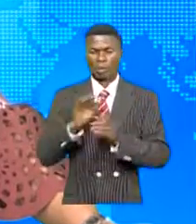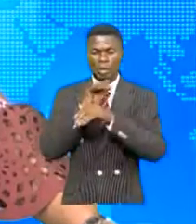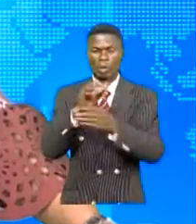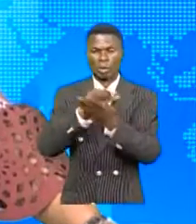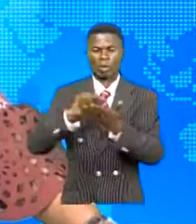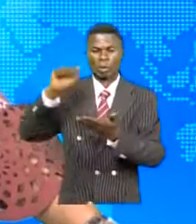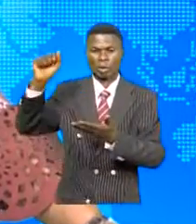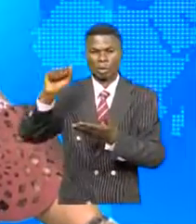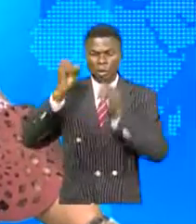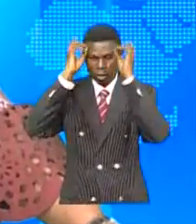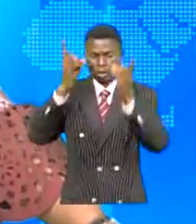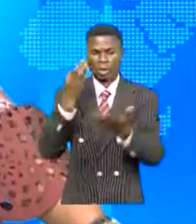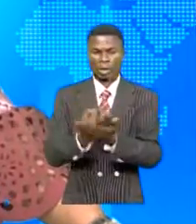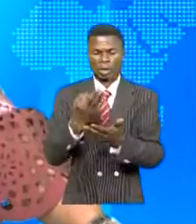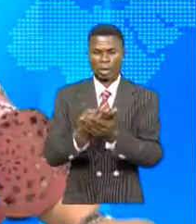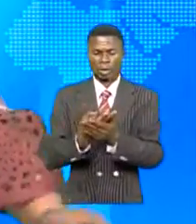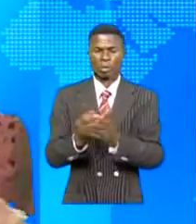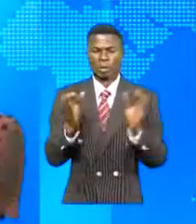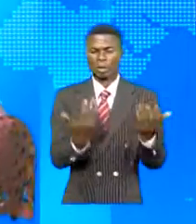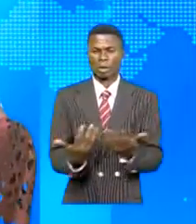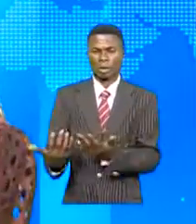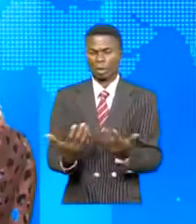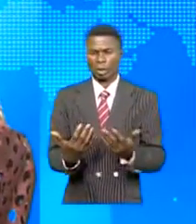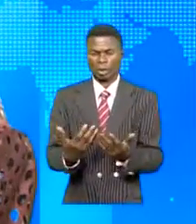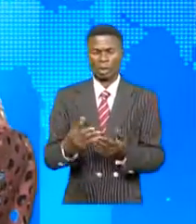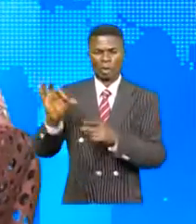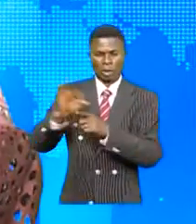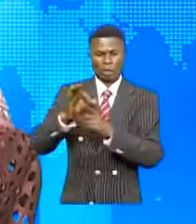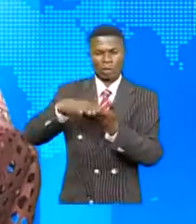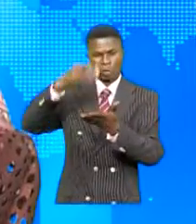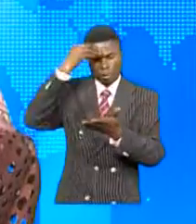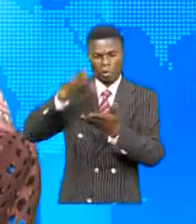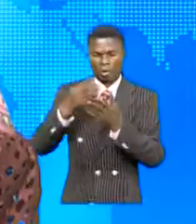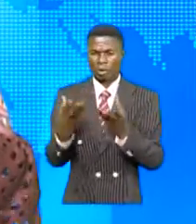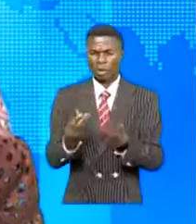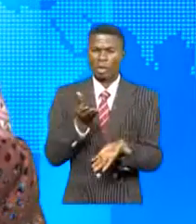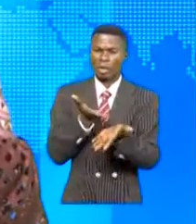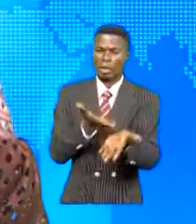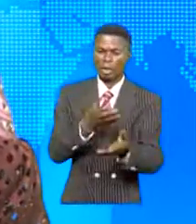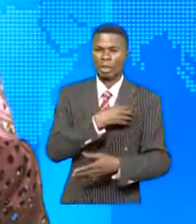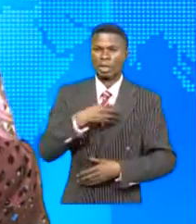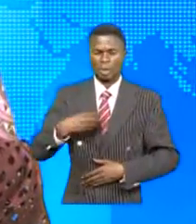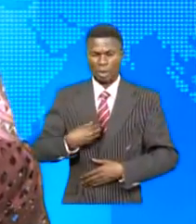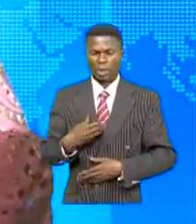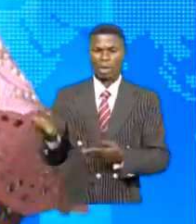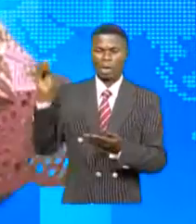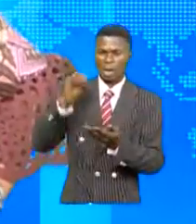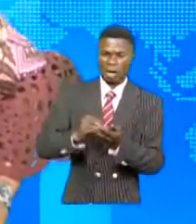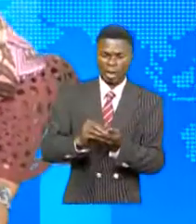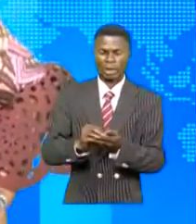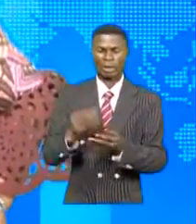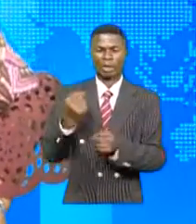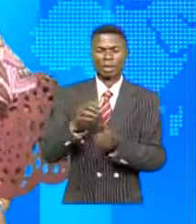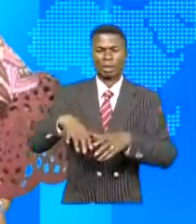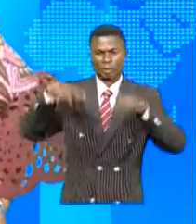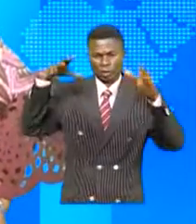l'éducation financière et la numérisation, elles ont reçu les notions simples qui vont leur permettre de fructifier leur mandat.